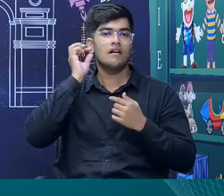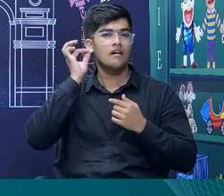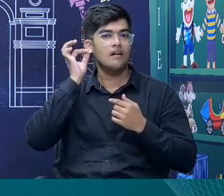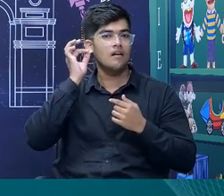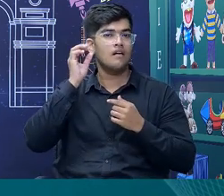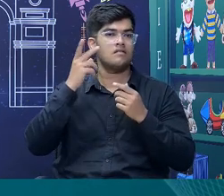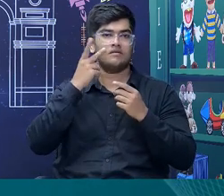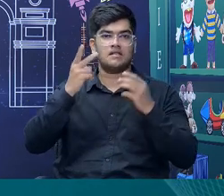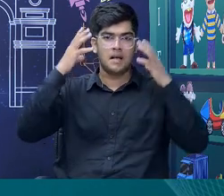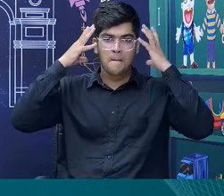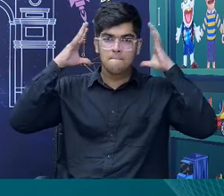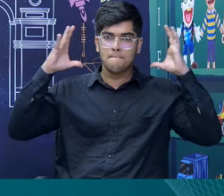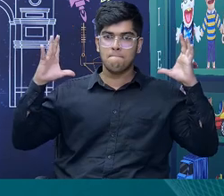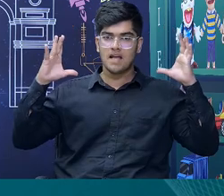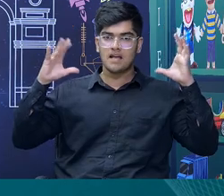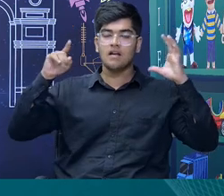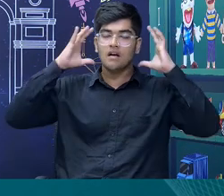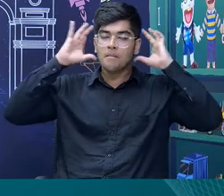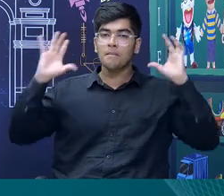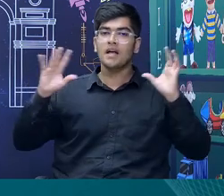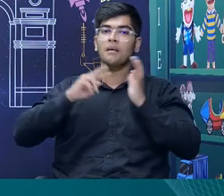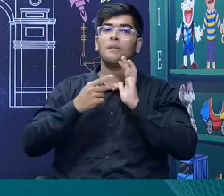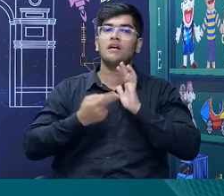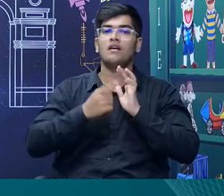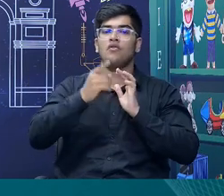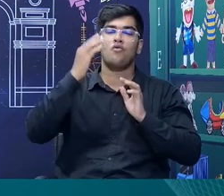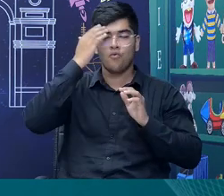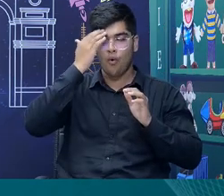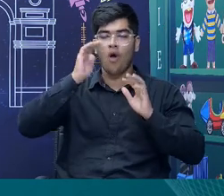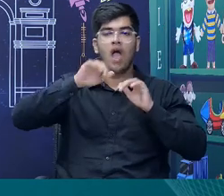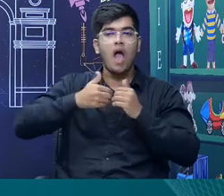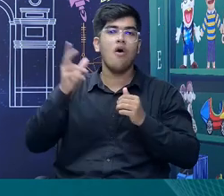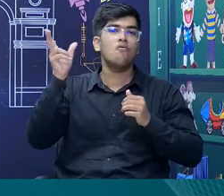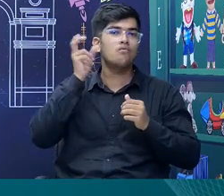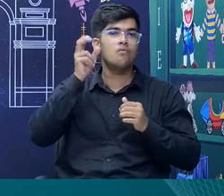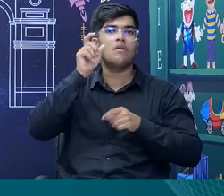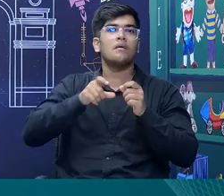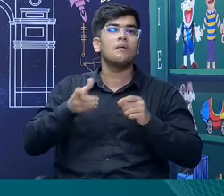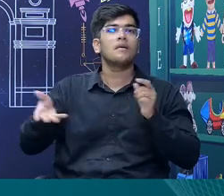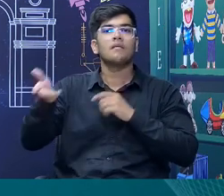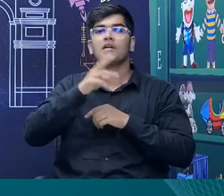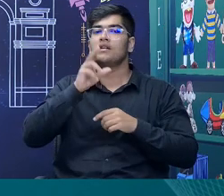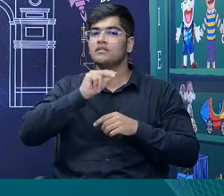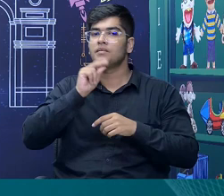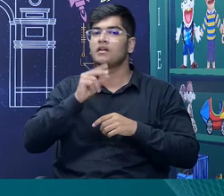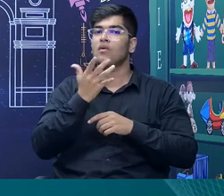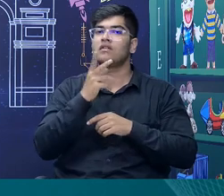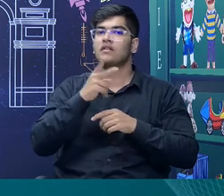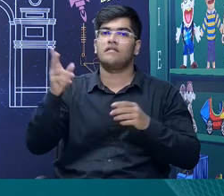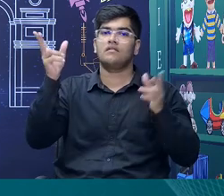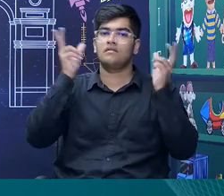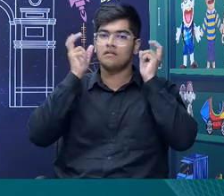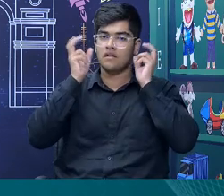कान यानी की सुनने की शक्ति वो बहुत अच्छे से सुनते हैं सब की बात सुनते हैं